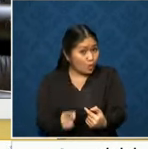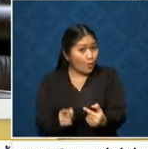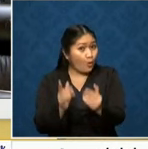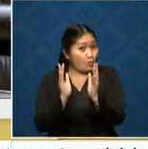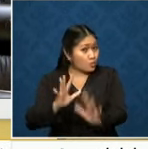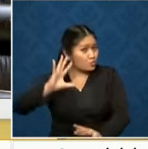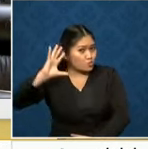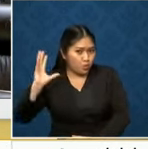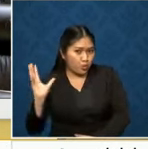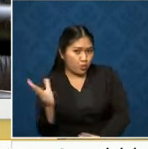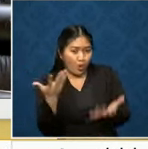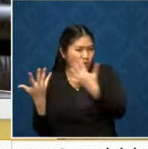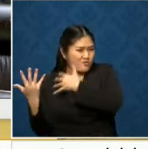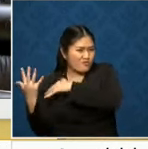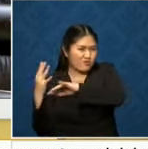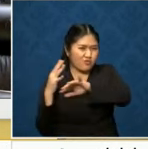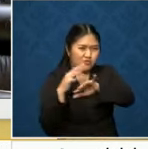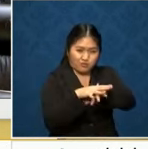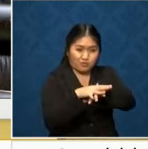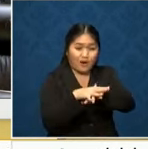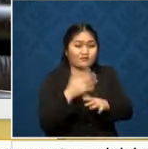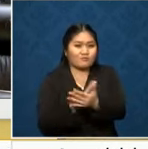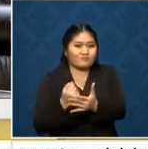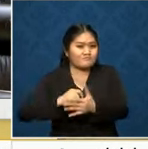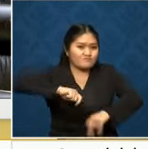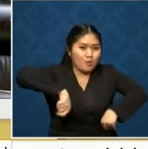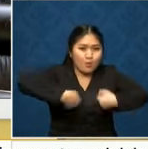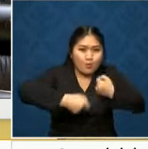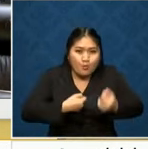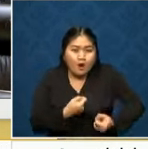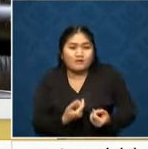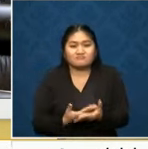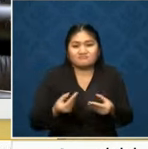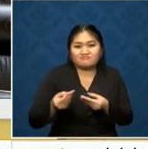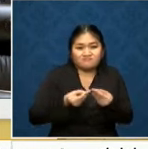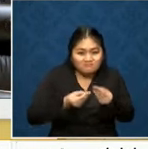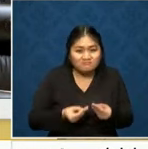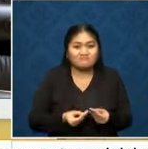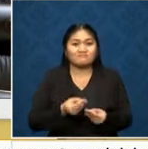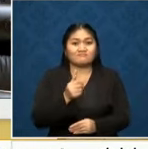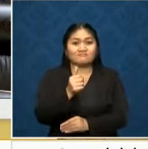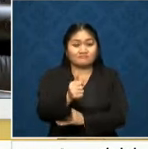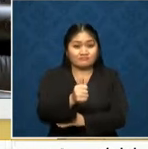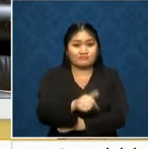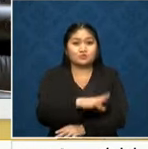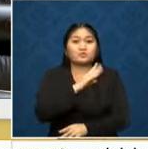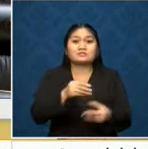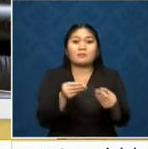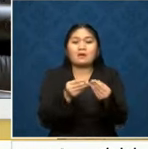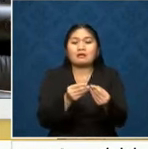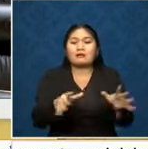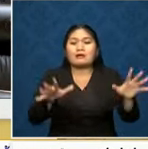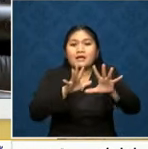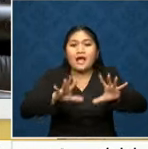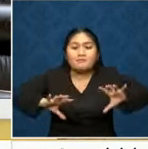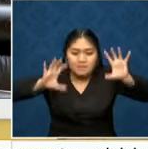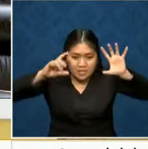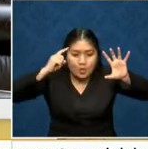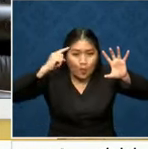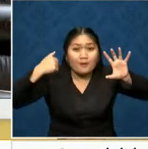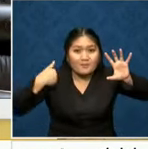วโลกให้ขนเงินมาจับจ่ายใช้สอยในประเทศไทยการพนันในประเทศไทยนะครับก็เหมือนผีครับรู้ว่ามีแต่เราไม่เ